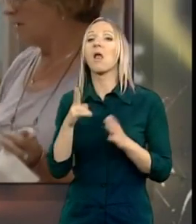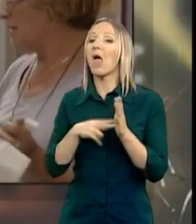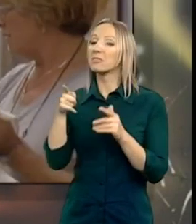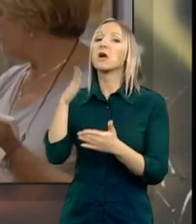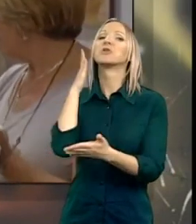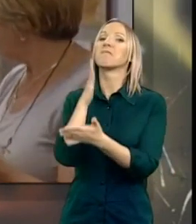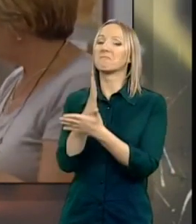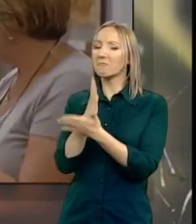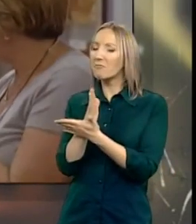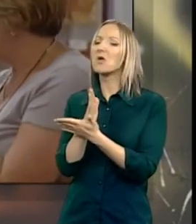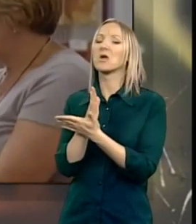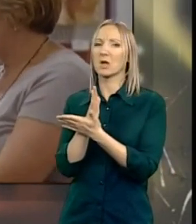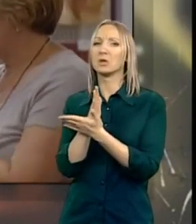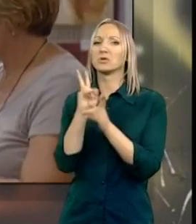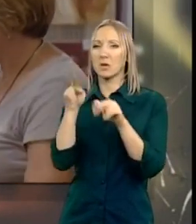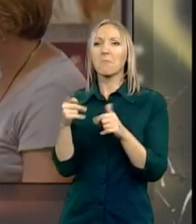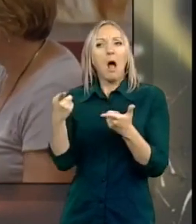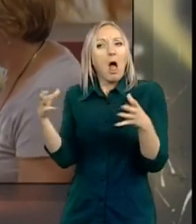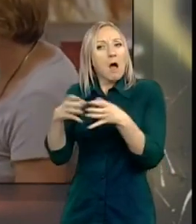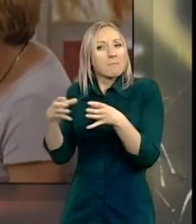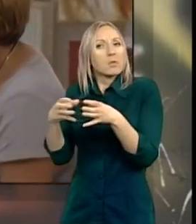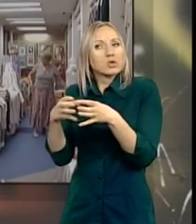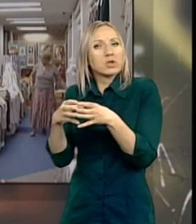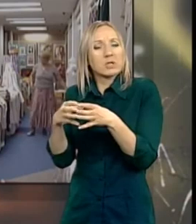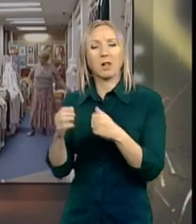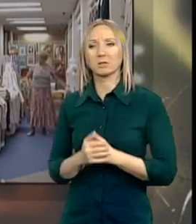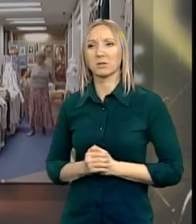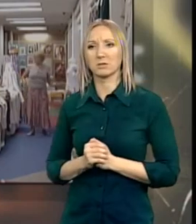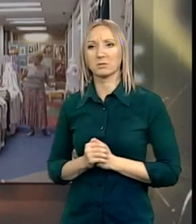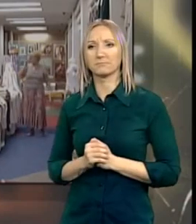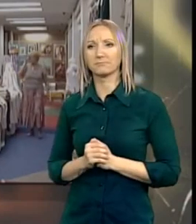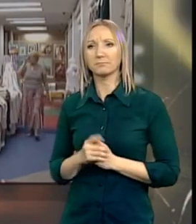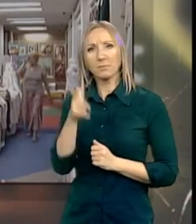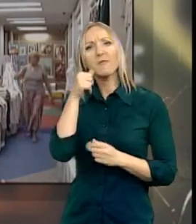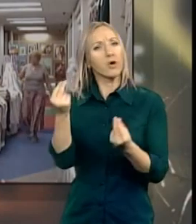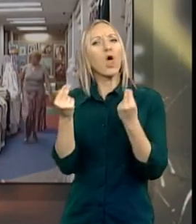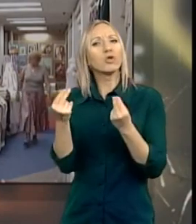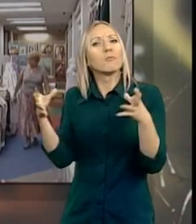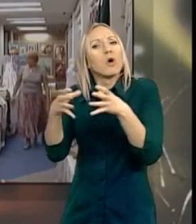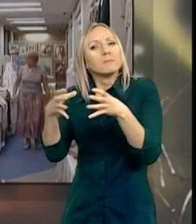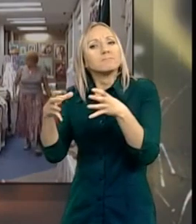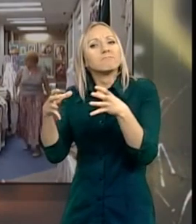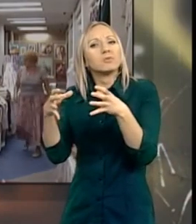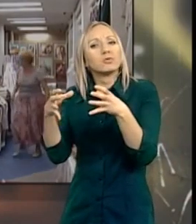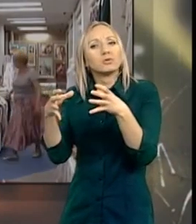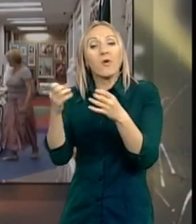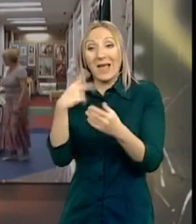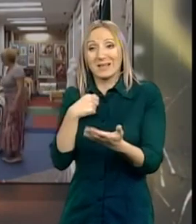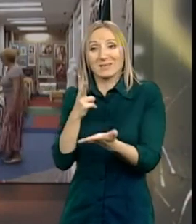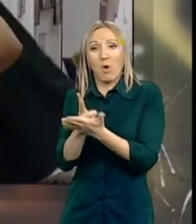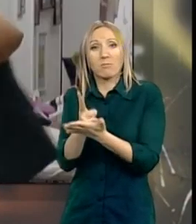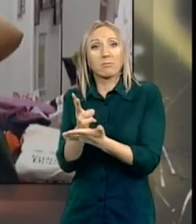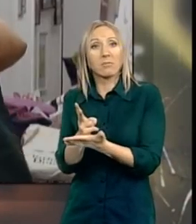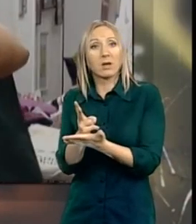već imala neku socijalizaciju. Ne neku, nego vrlo dobru socijalizaciju, jer i kad smo krenuli u